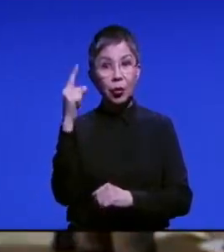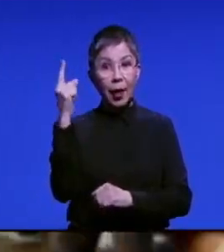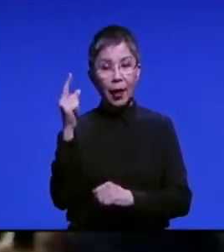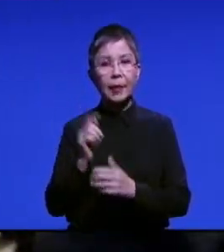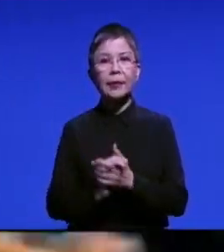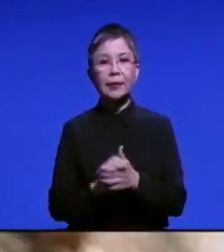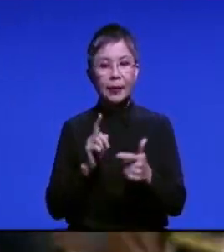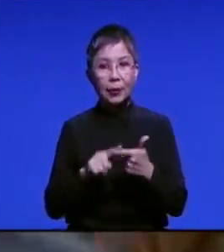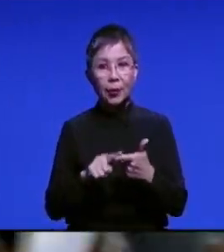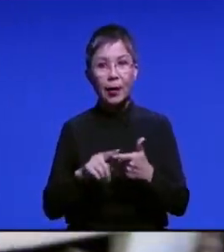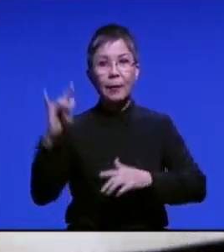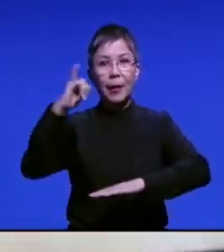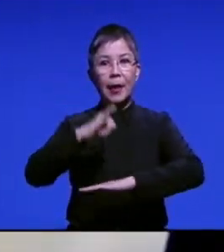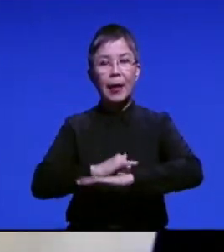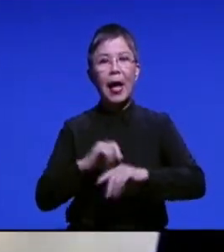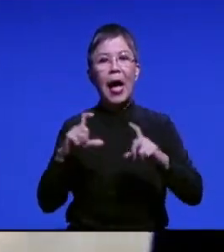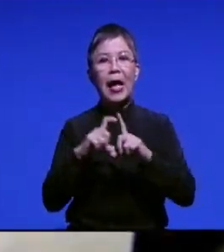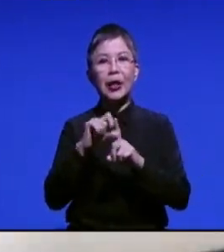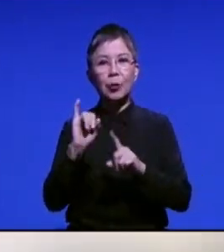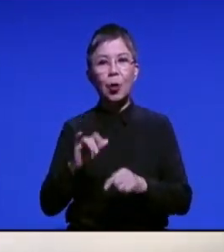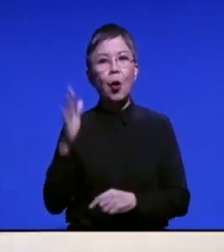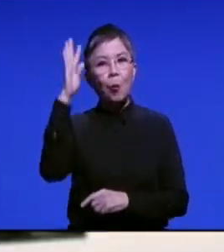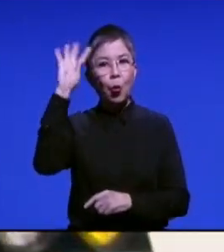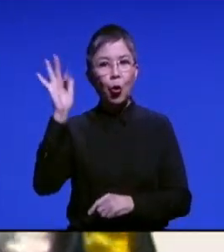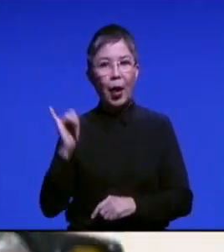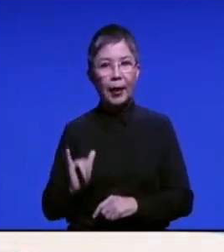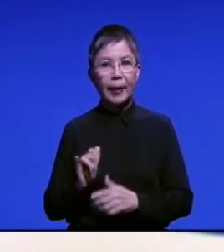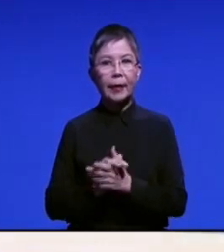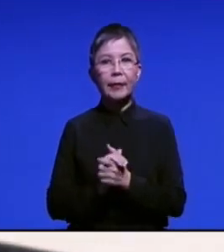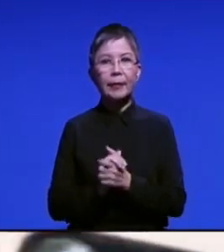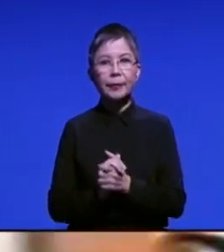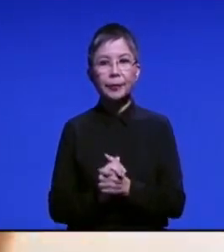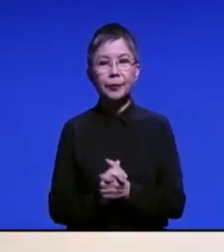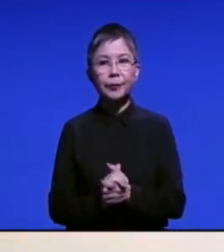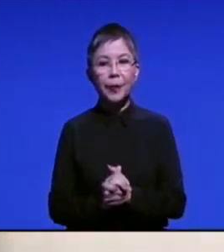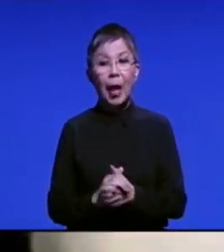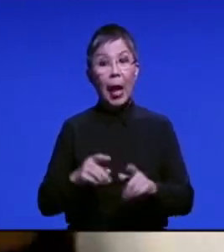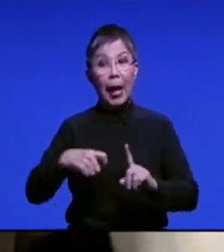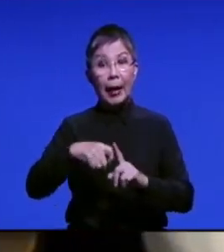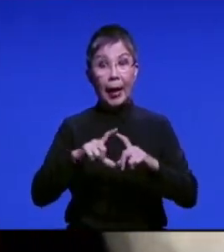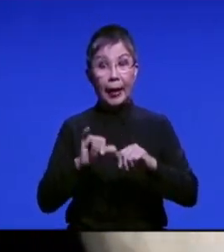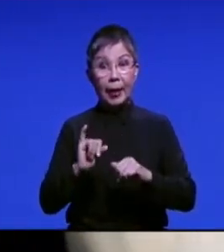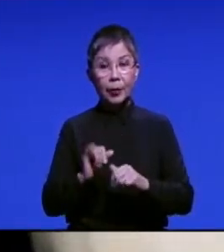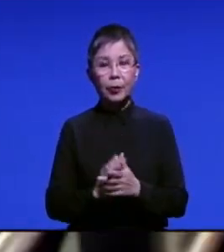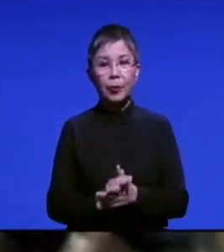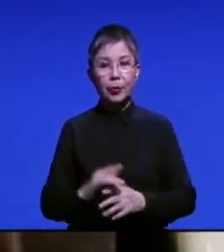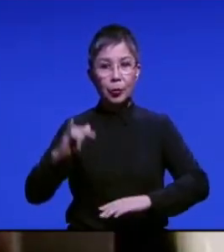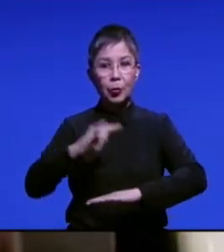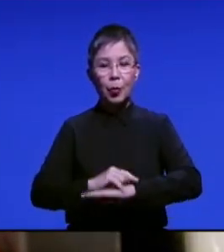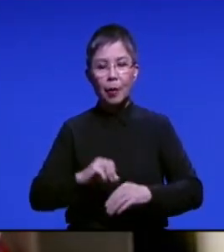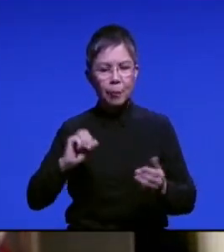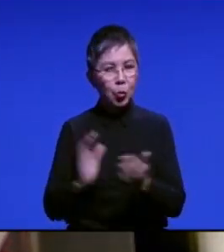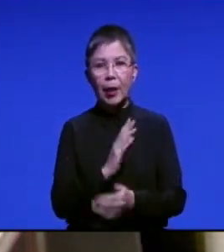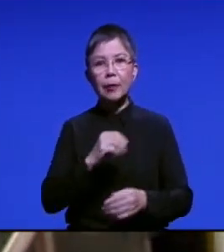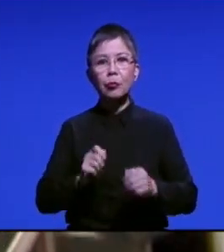Kulon Progo dan di Bandara Adi Sumarmo Boyolali. Bandara YIA beroperasi penuh pada Maret